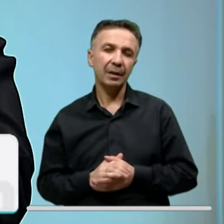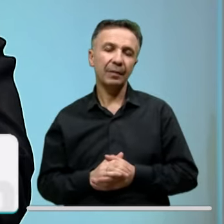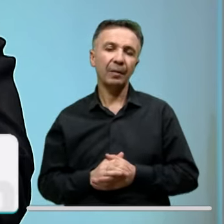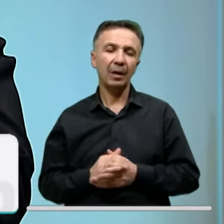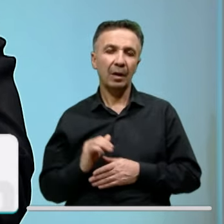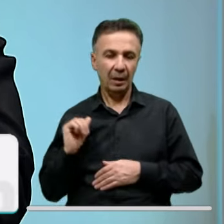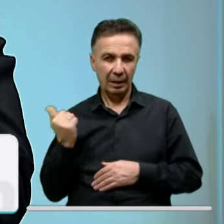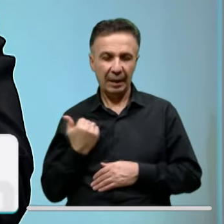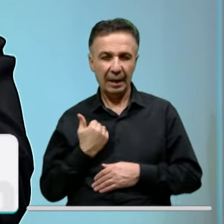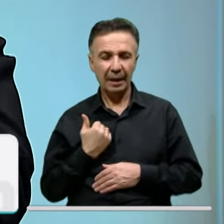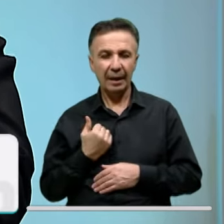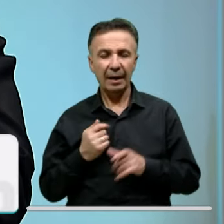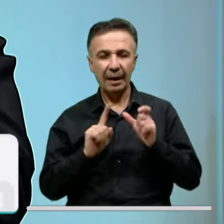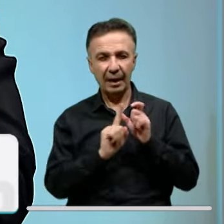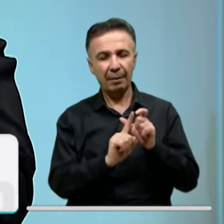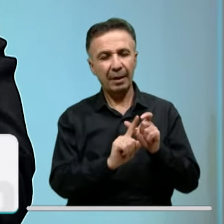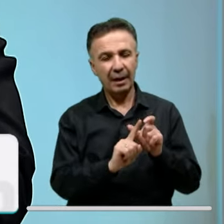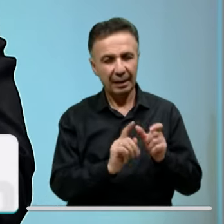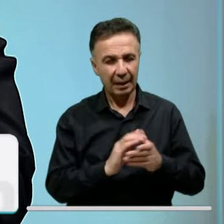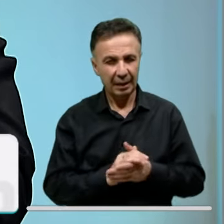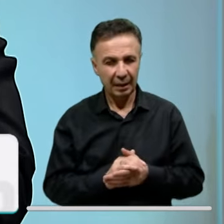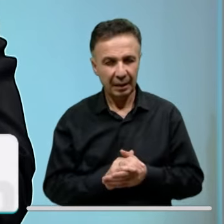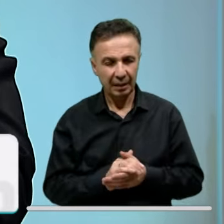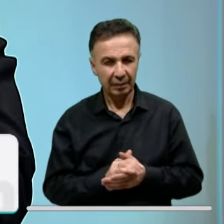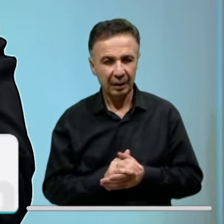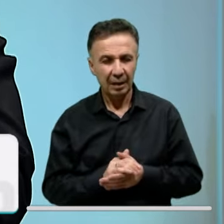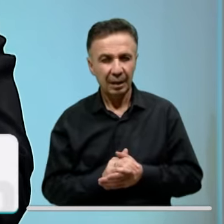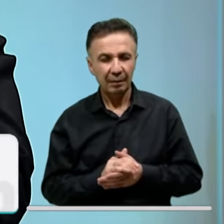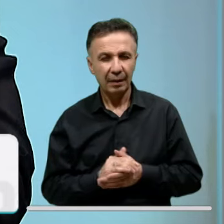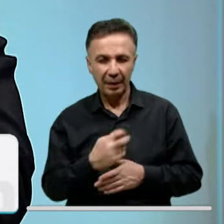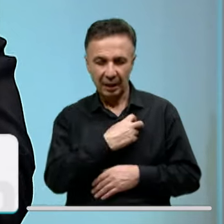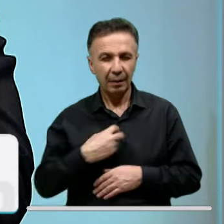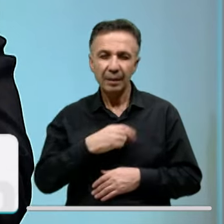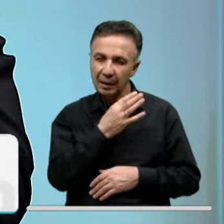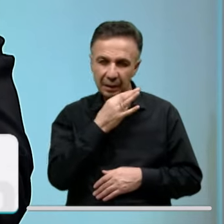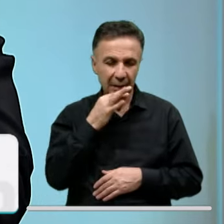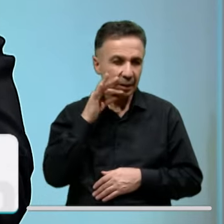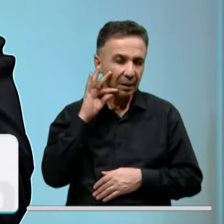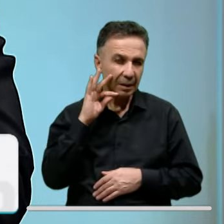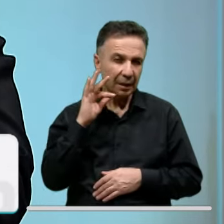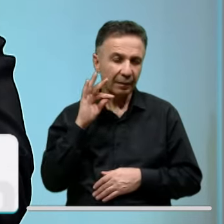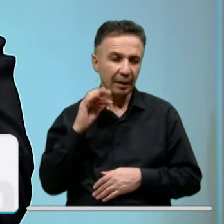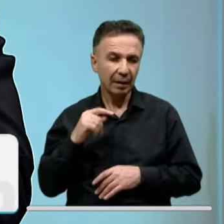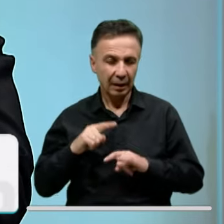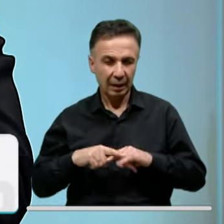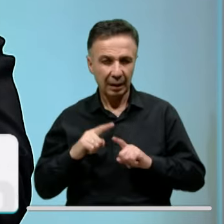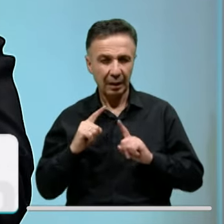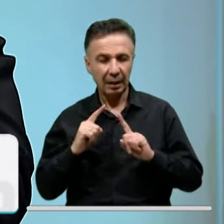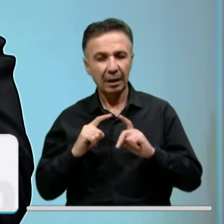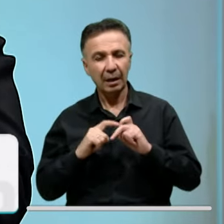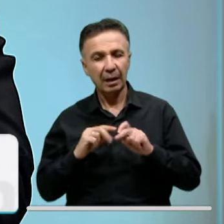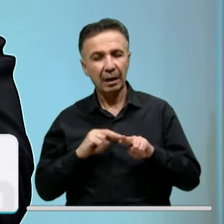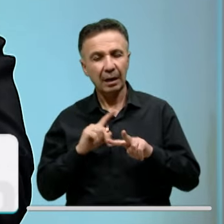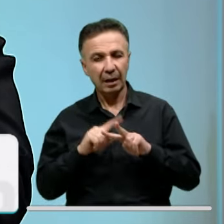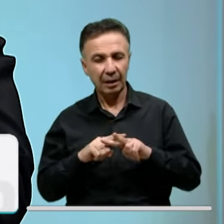denildiği için Tabii ki burada kutsal emanetlere bir vurgu var bu şekilde kutsal emanetlerin Aslında ziyaret